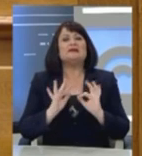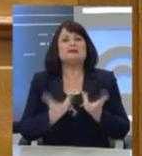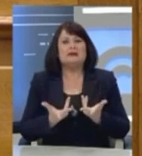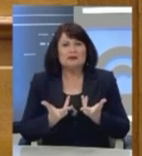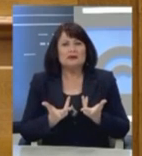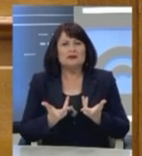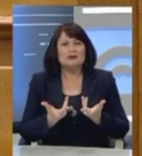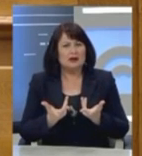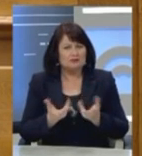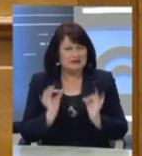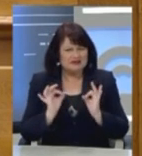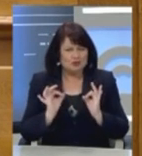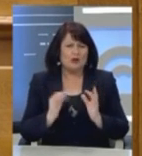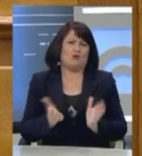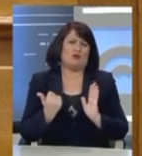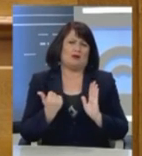δεν θεωρούνται δεδομένα.